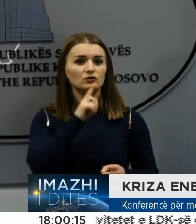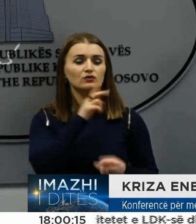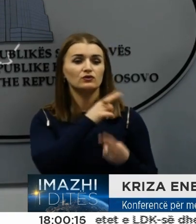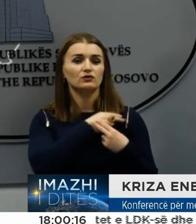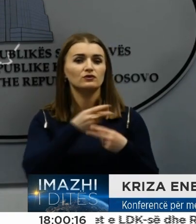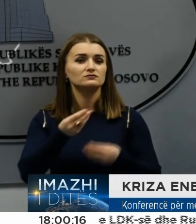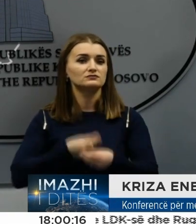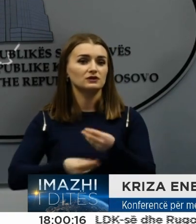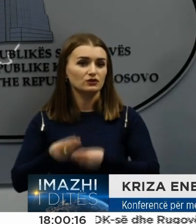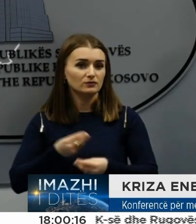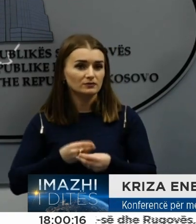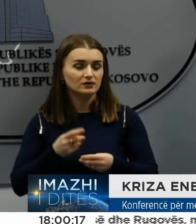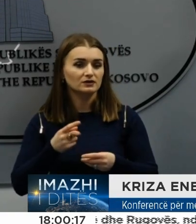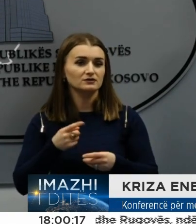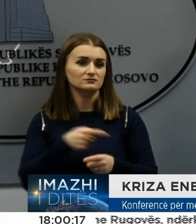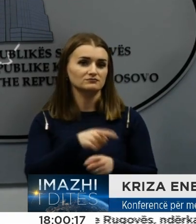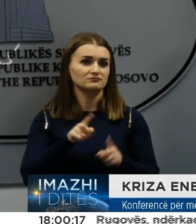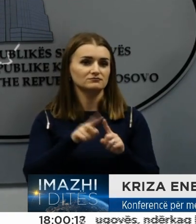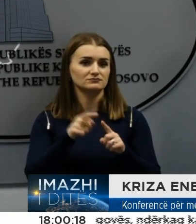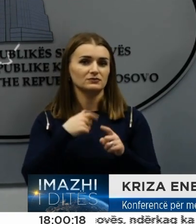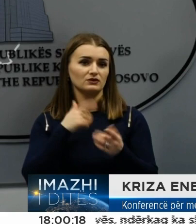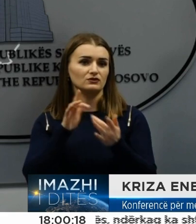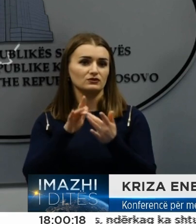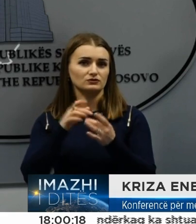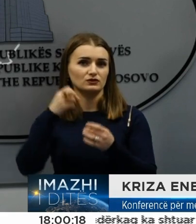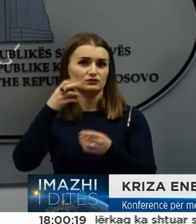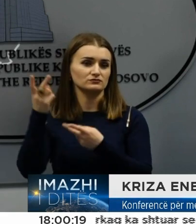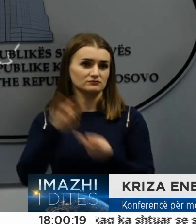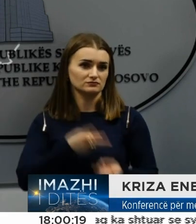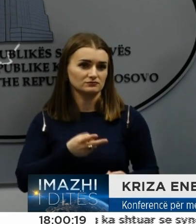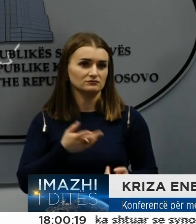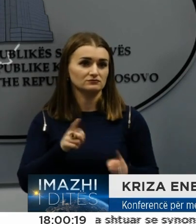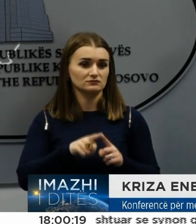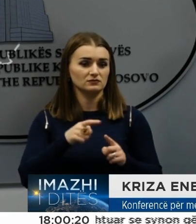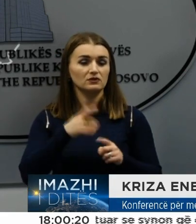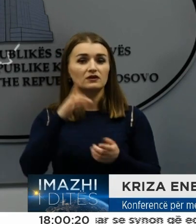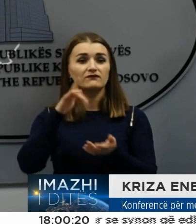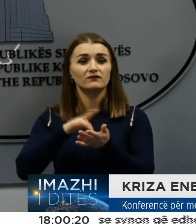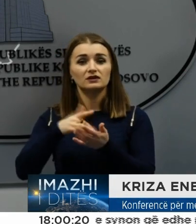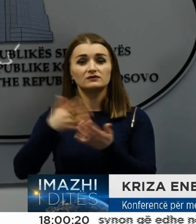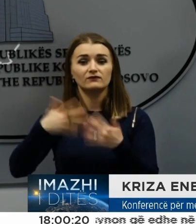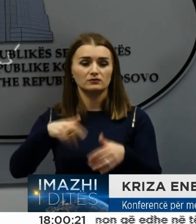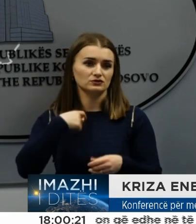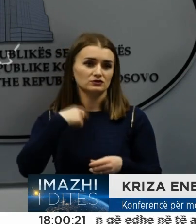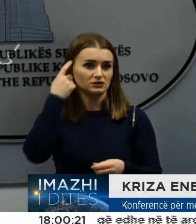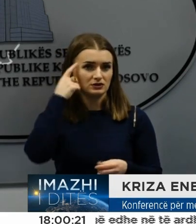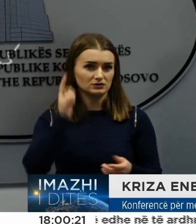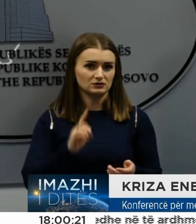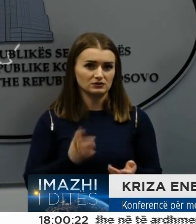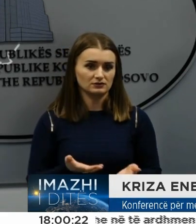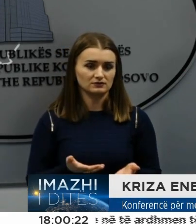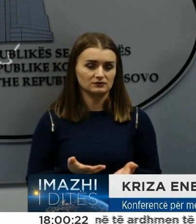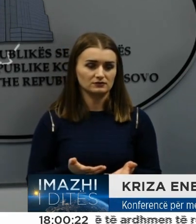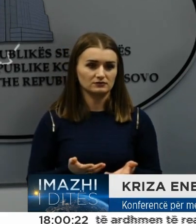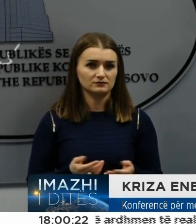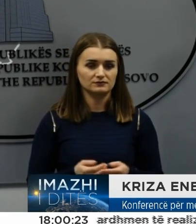shitjerën e energjisë. Kështu që ne nuk mund ta dim se nga ata e marrin energjinë, përveç se e dim kuptim kapaciteteve se nga vjen ajo energji. Edhe aty atë